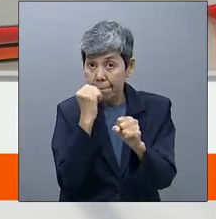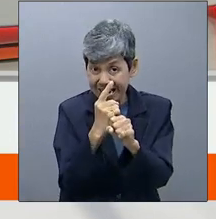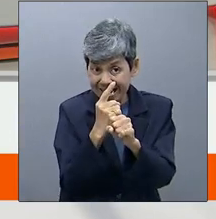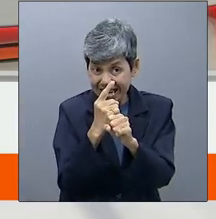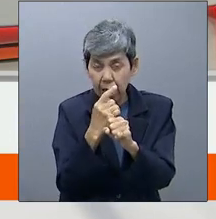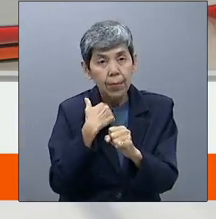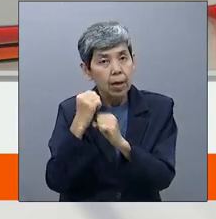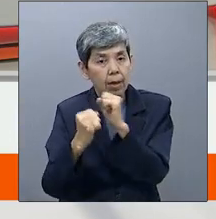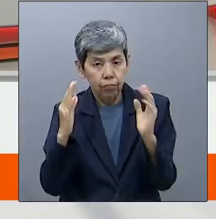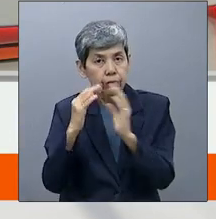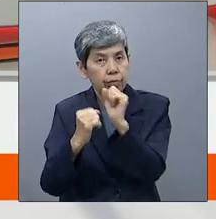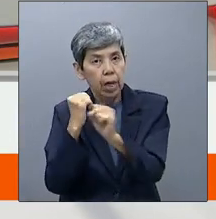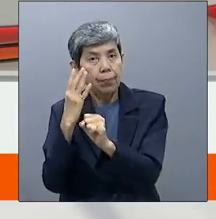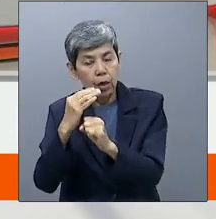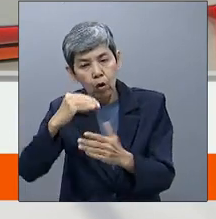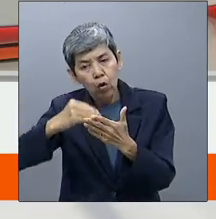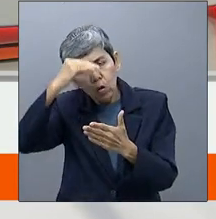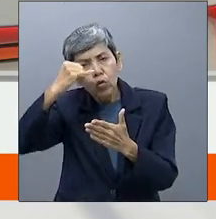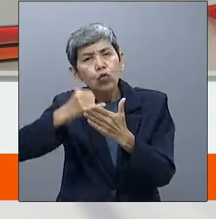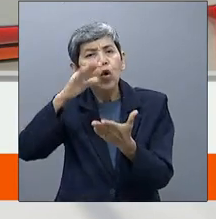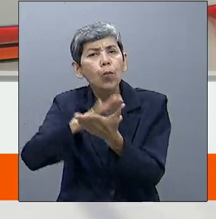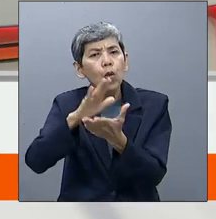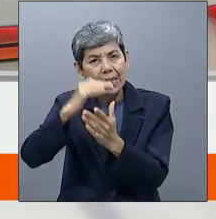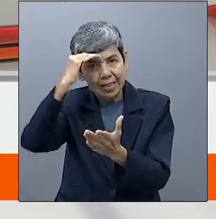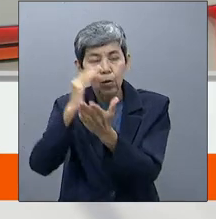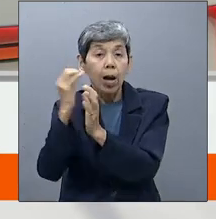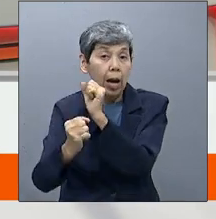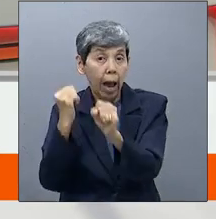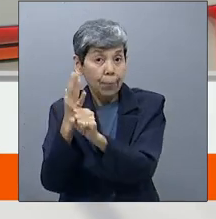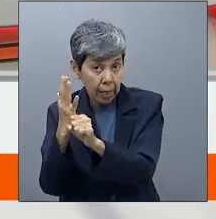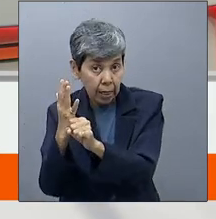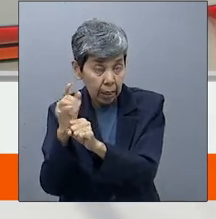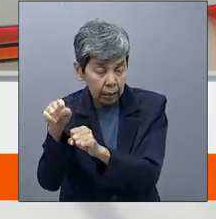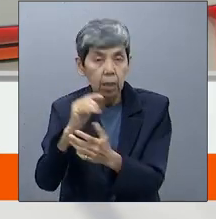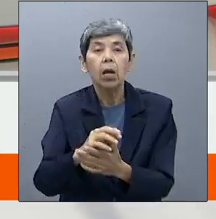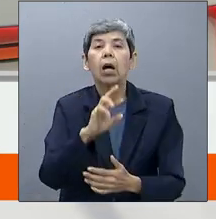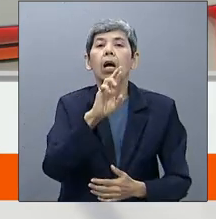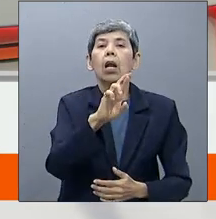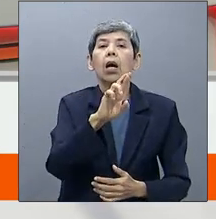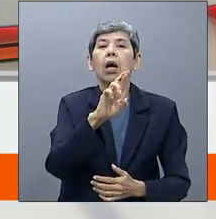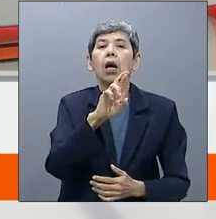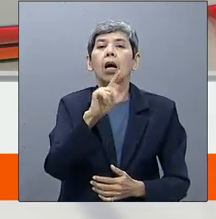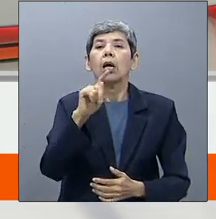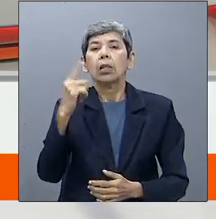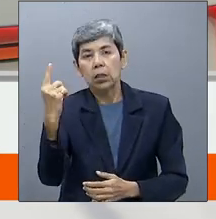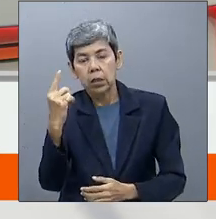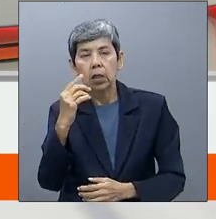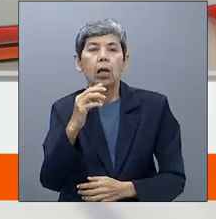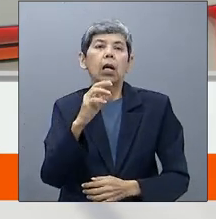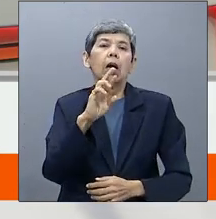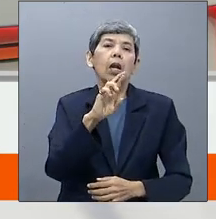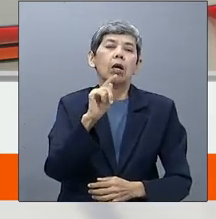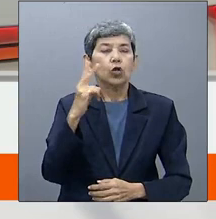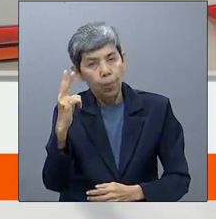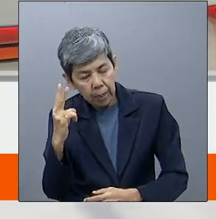ไม่น้อยกว่า5ปีอย่างเช่นจบจบรอมา5ปีนะให้เป็นร้อยตรี1ปีร้อยตำรวจโท2ปีกำหน